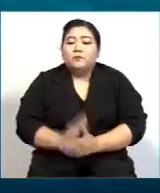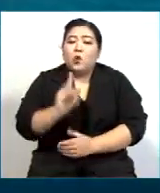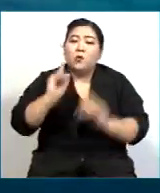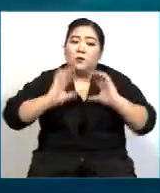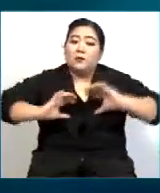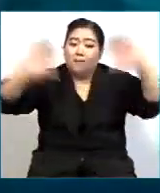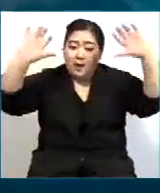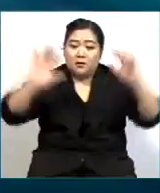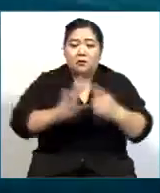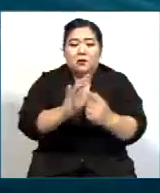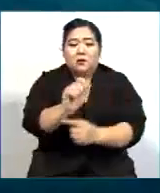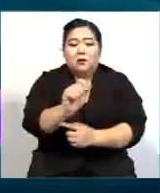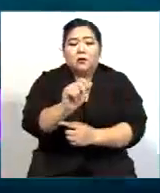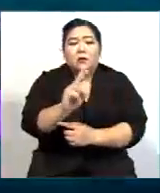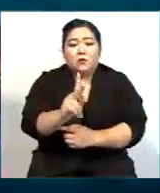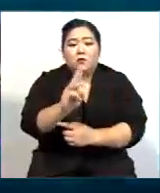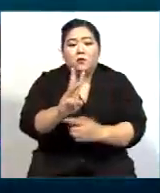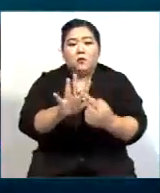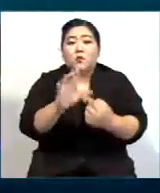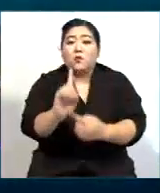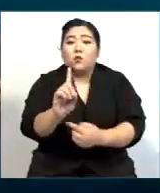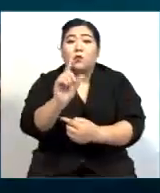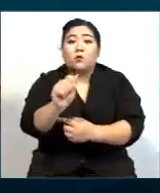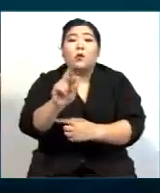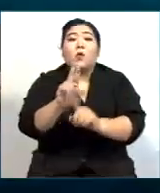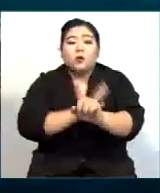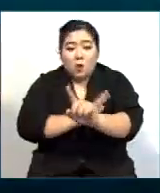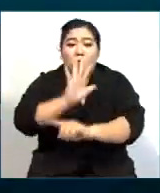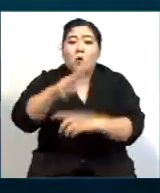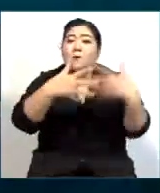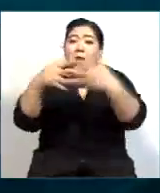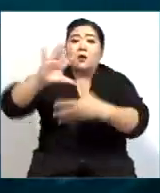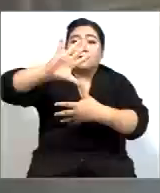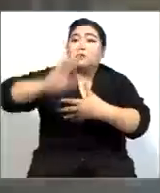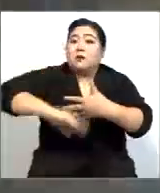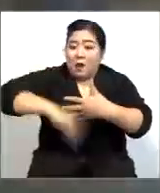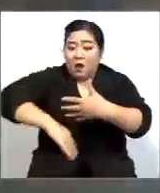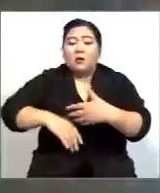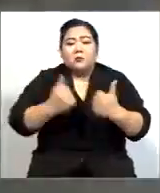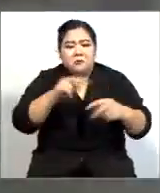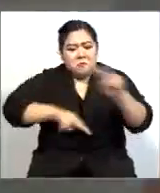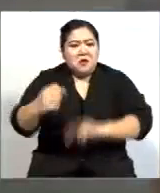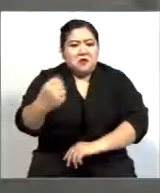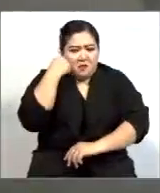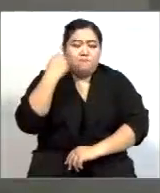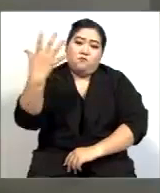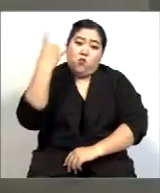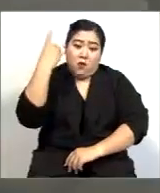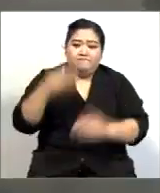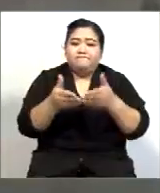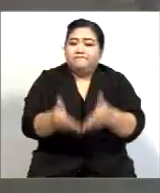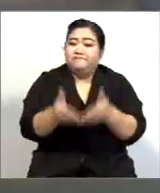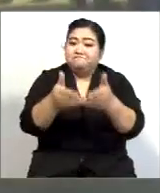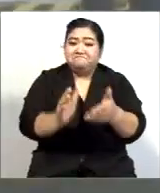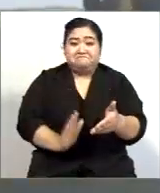แพร่ระบาดของเชื้อไวรัสโคโรนาสายพันธุ์ใหม่โดยเมื่อวานนี้เจ้าหน้าที่สาธารณสุขได้ตรวจคัดกรองผู้โดยสารและลูกเรือบน